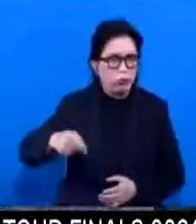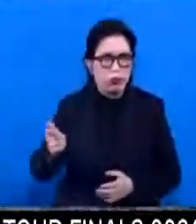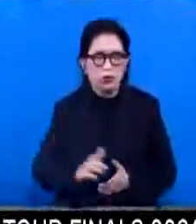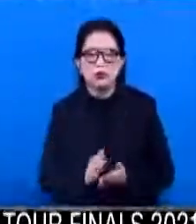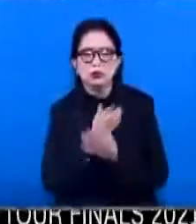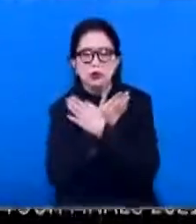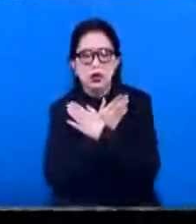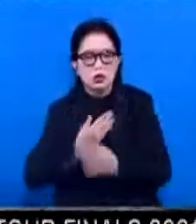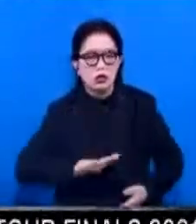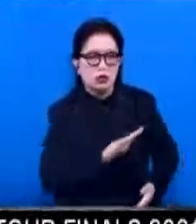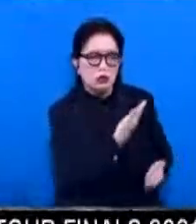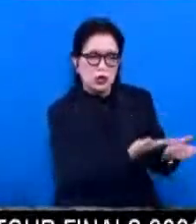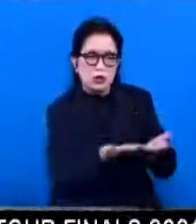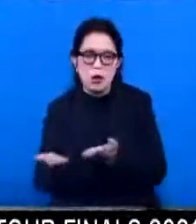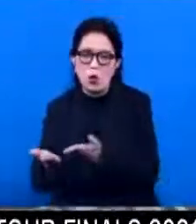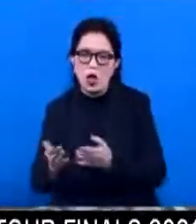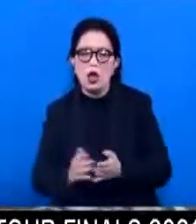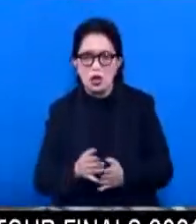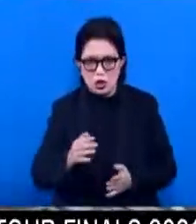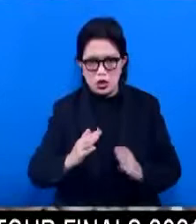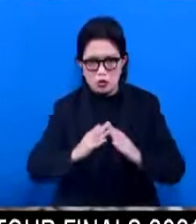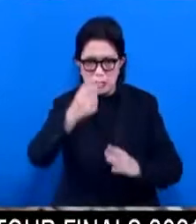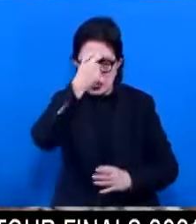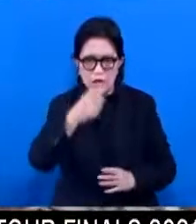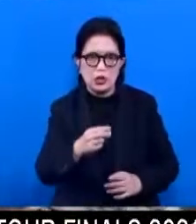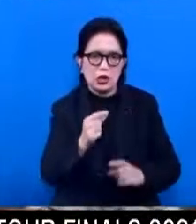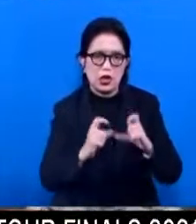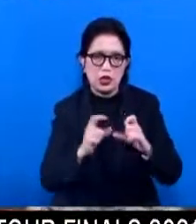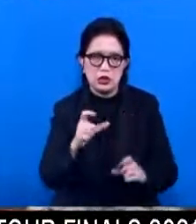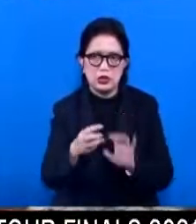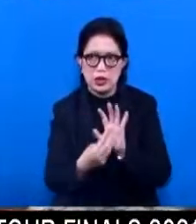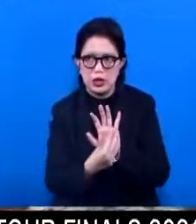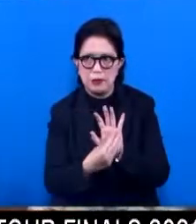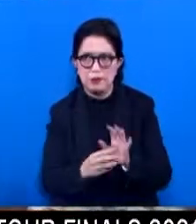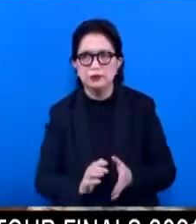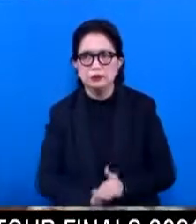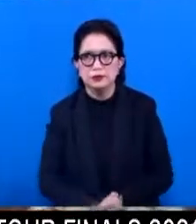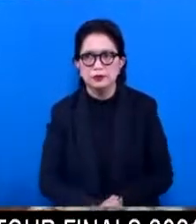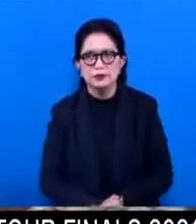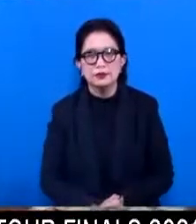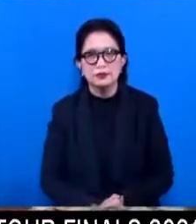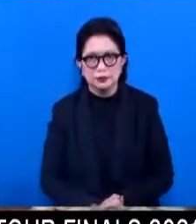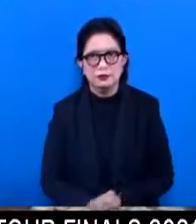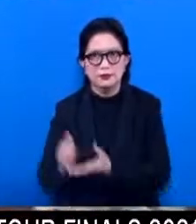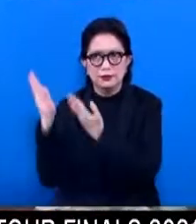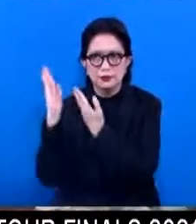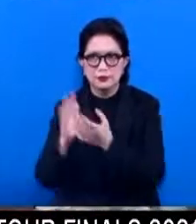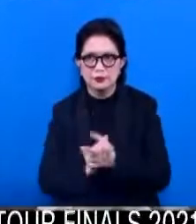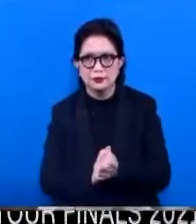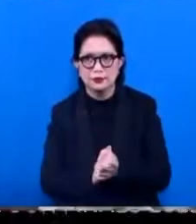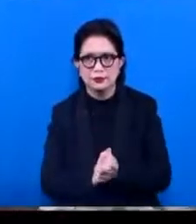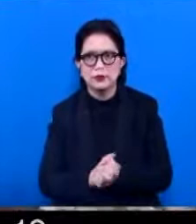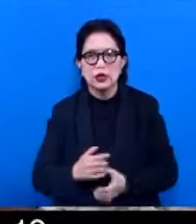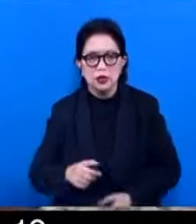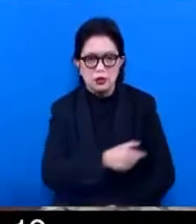ke RSCM untuk divisum. Apa namanya, keserempet. Mas ini juga nggak yakin, masih bangganya nggak tahu. Terus dikirim